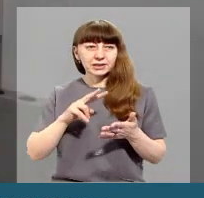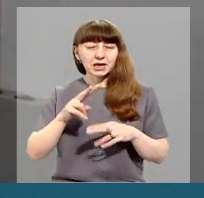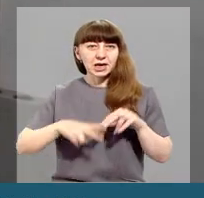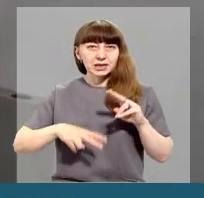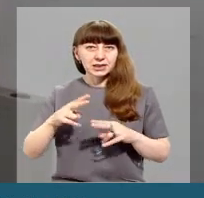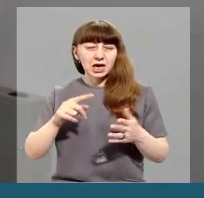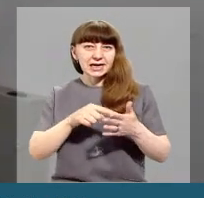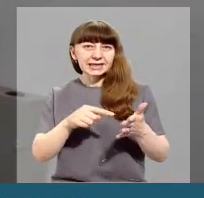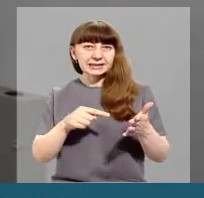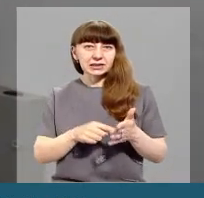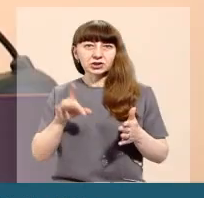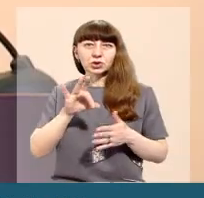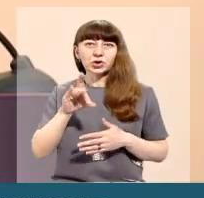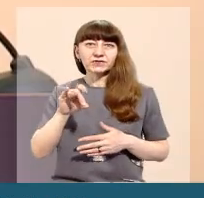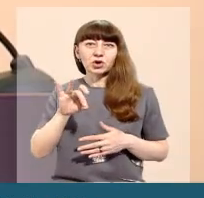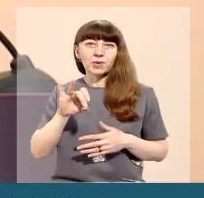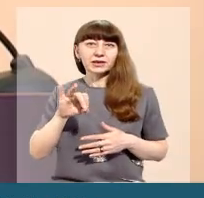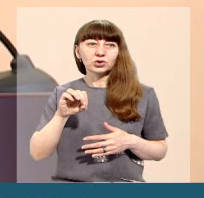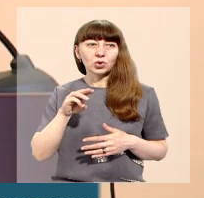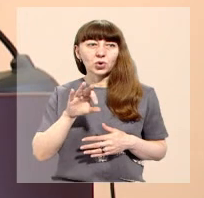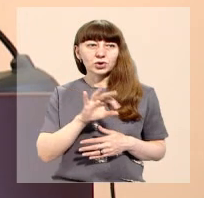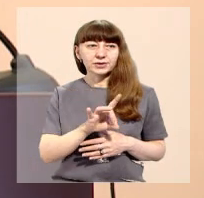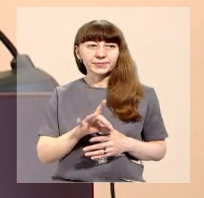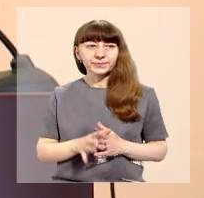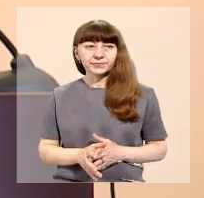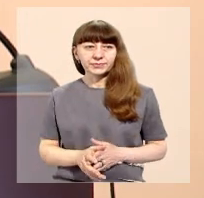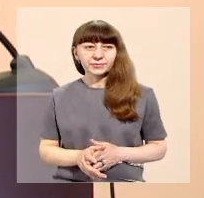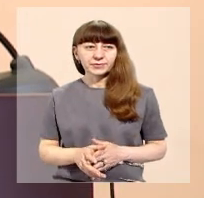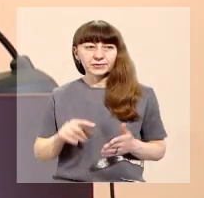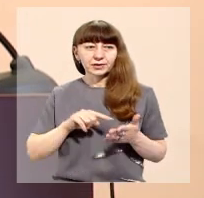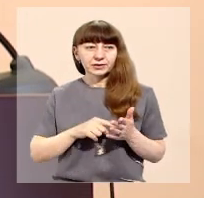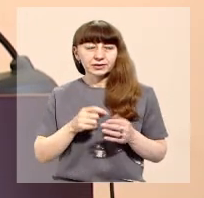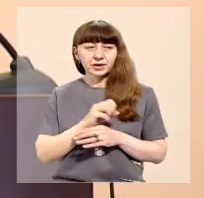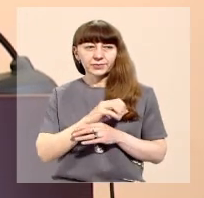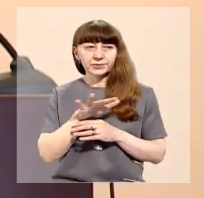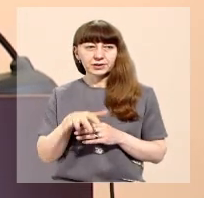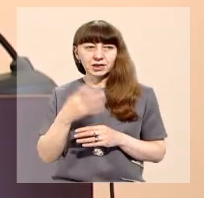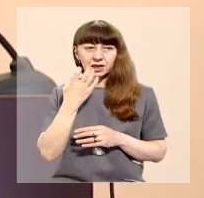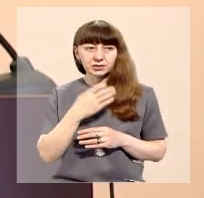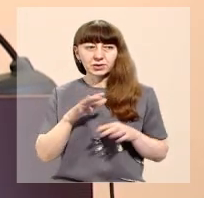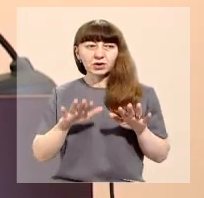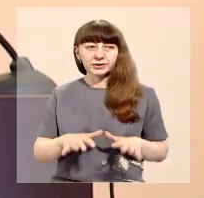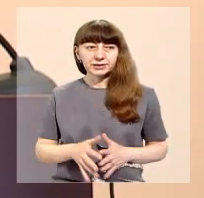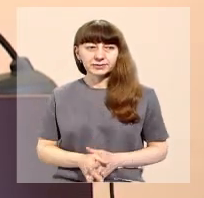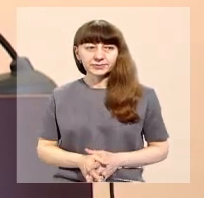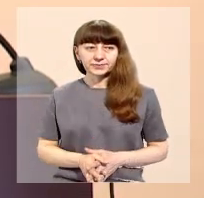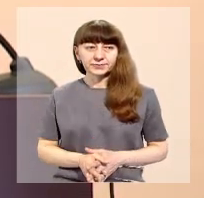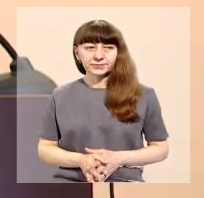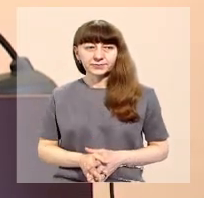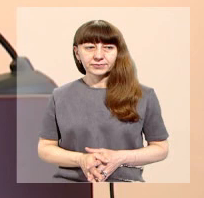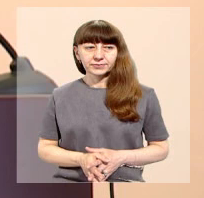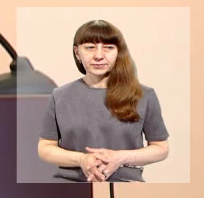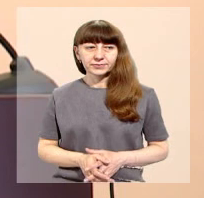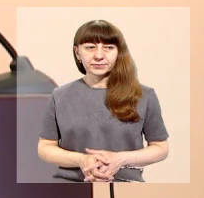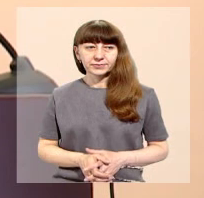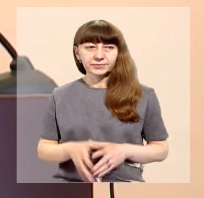разделительного силового трансформатора. В целях обеспечения оперативного реагирования на аварийные ситуации на тепловых источниках уже второй год